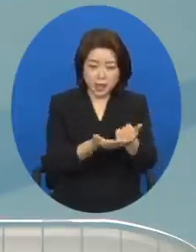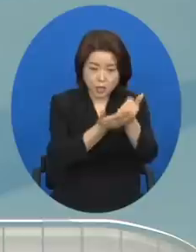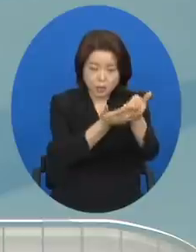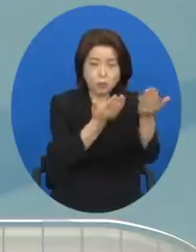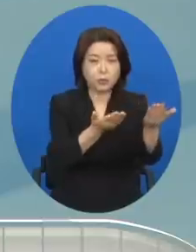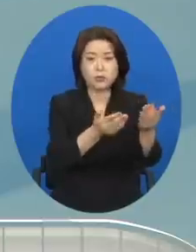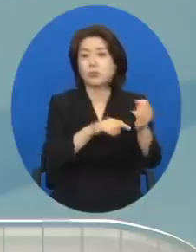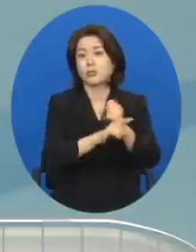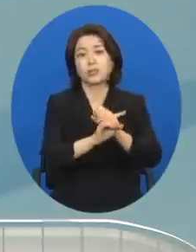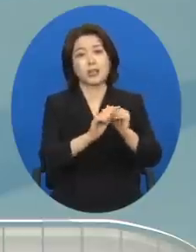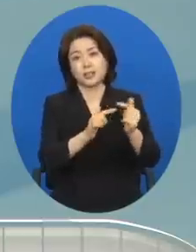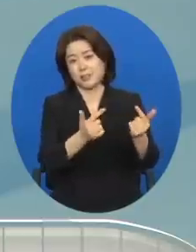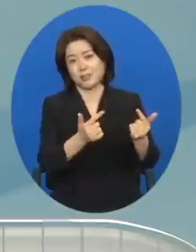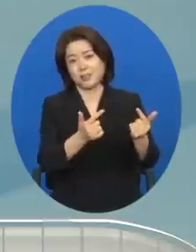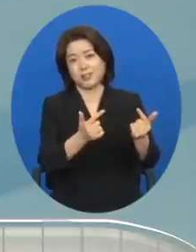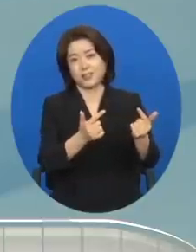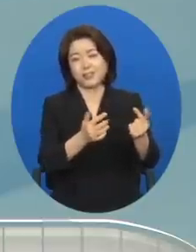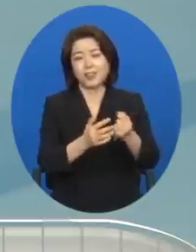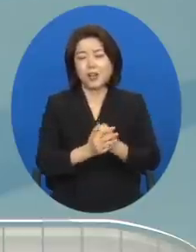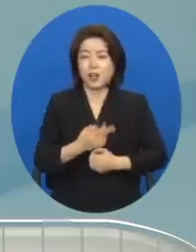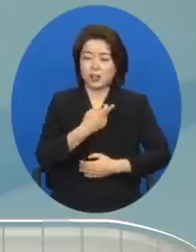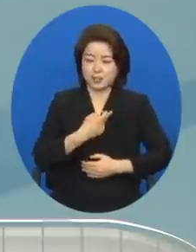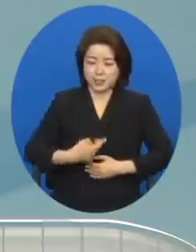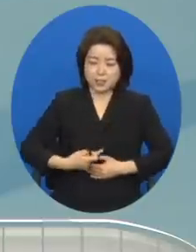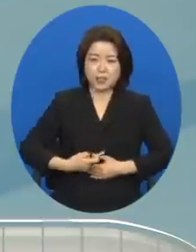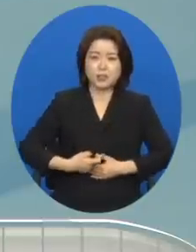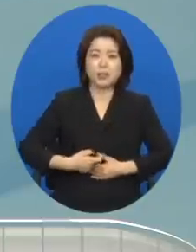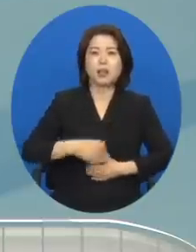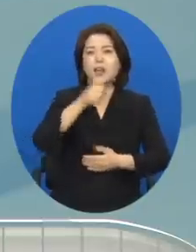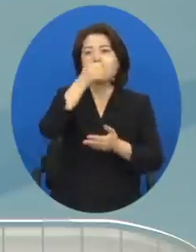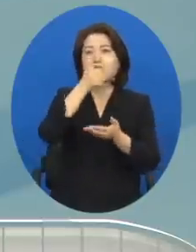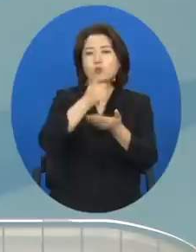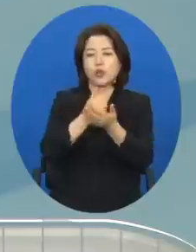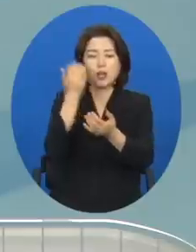아닙니다. 제자들의 죄를 씻으신 거예요.